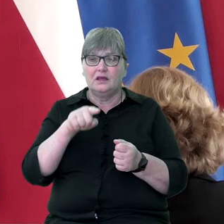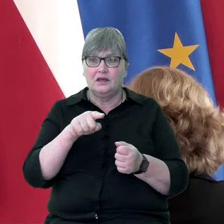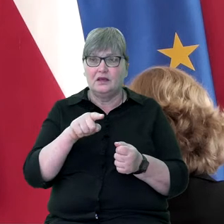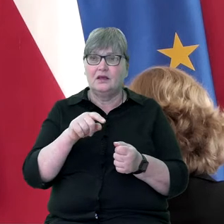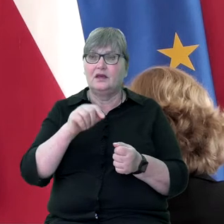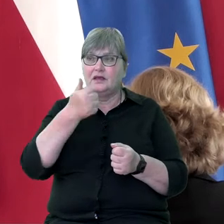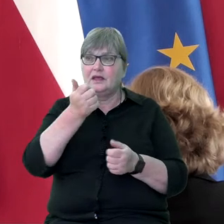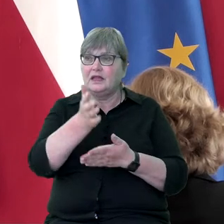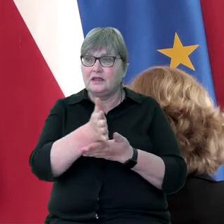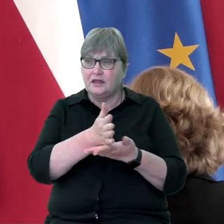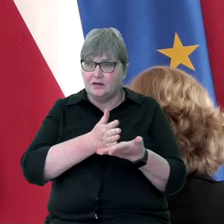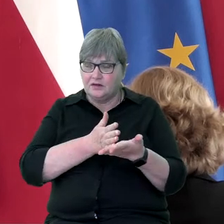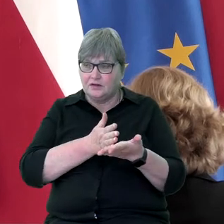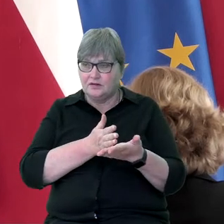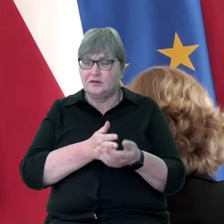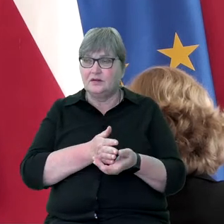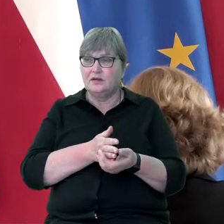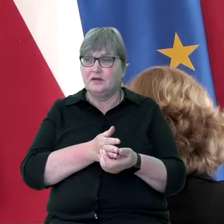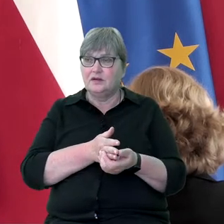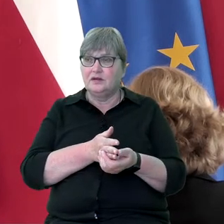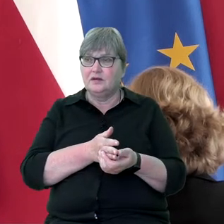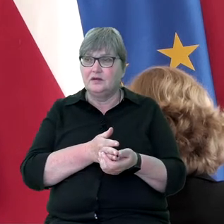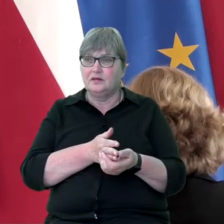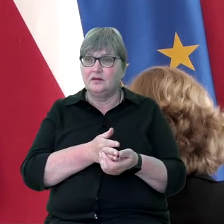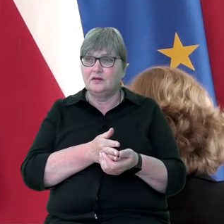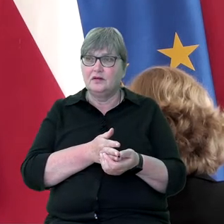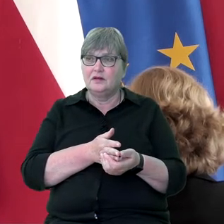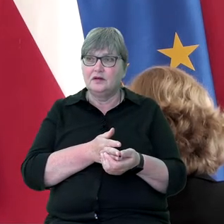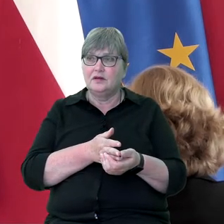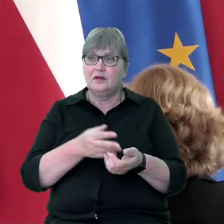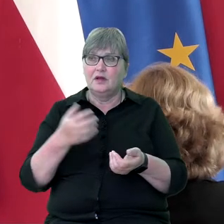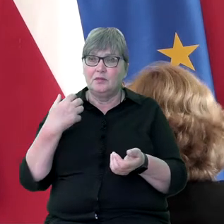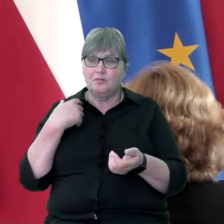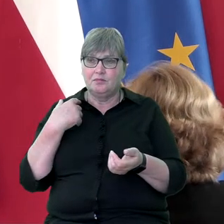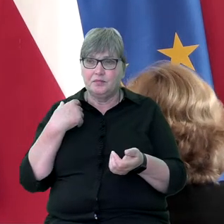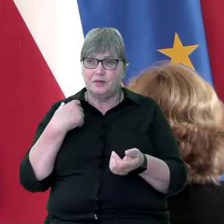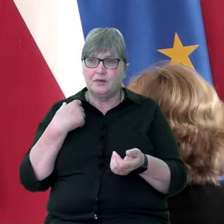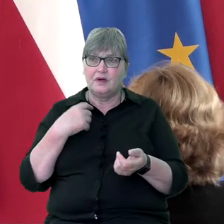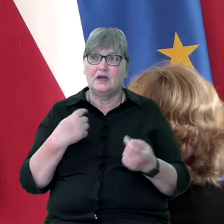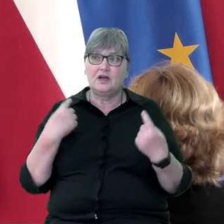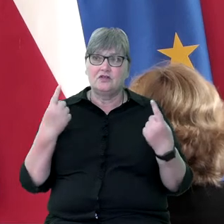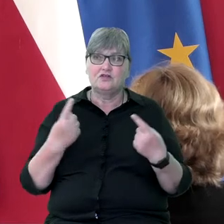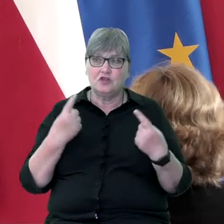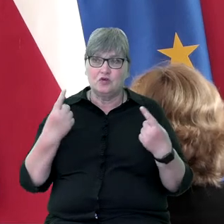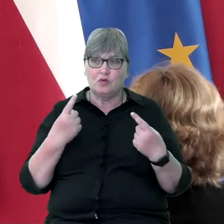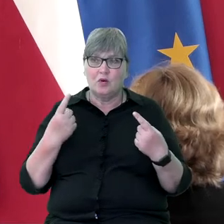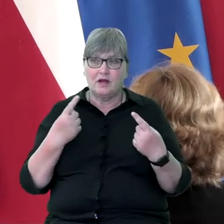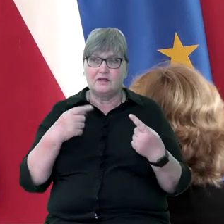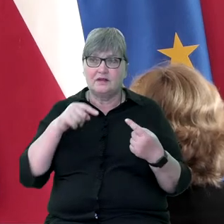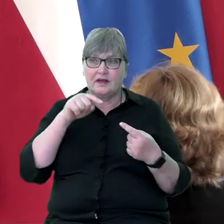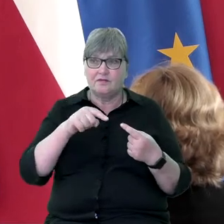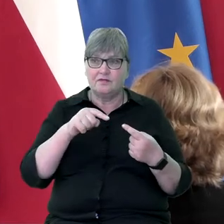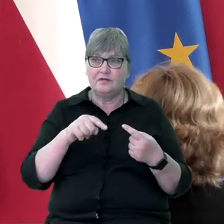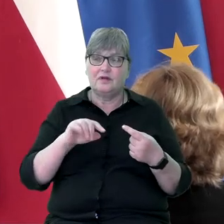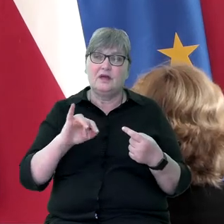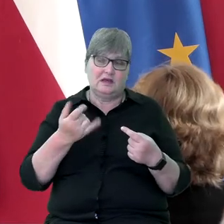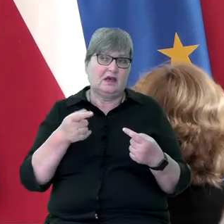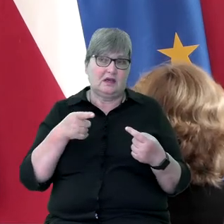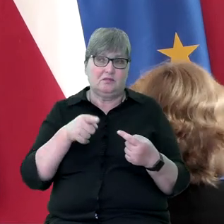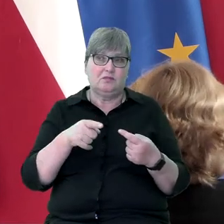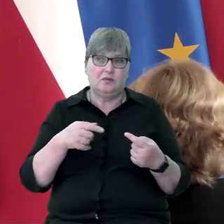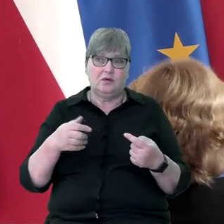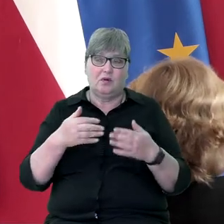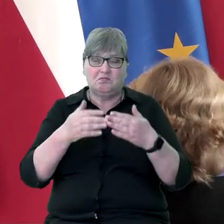oczywiście determinowała sytuację w obszarze funkcjonowania państwa podziemnego, no bo tak się złożyło, że większość organizacji